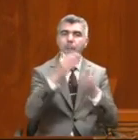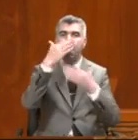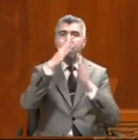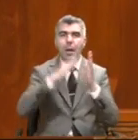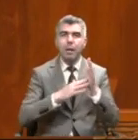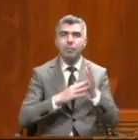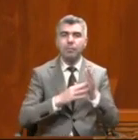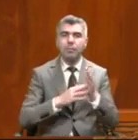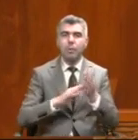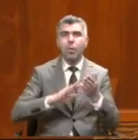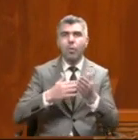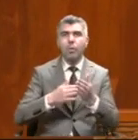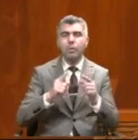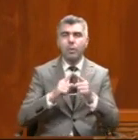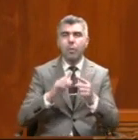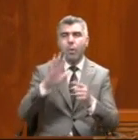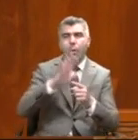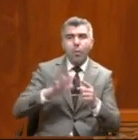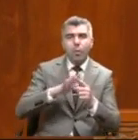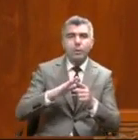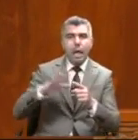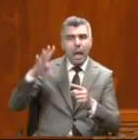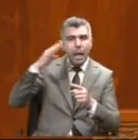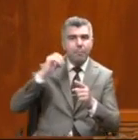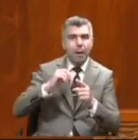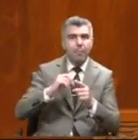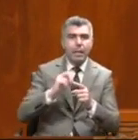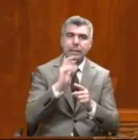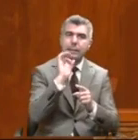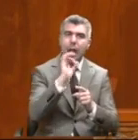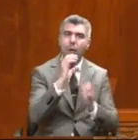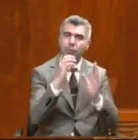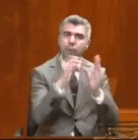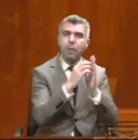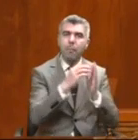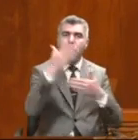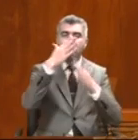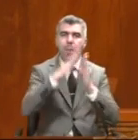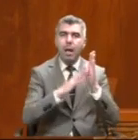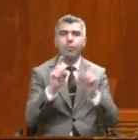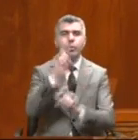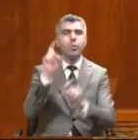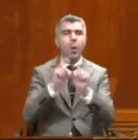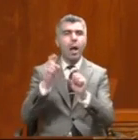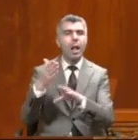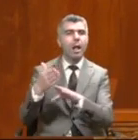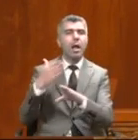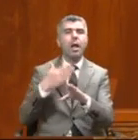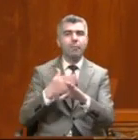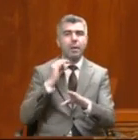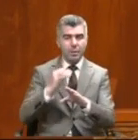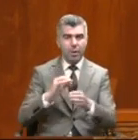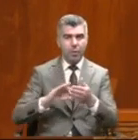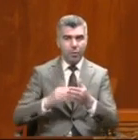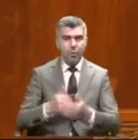حتى في هذه العلامه المغربيه وكانوا اسئله في هذه القاعه فهاد المجلس المقارب